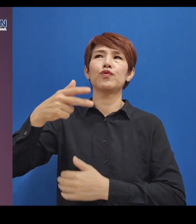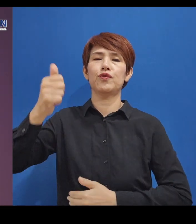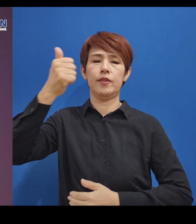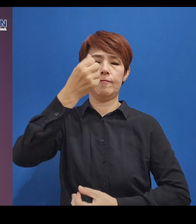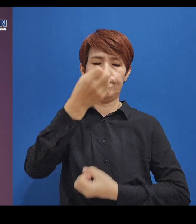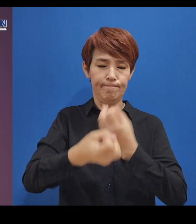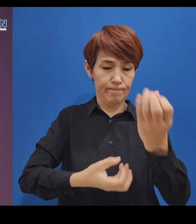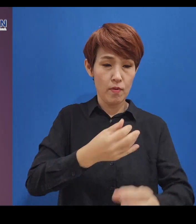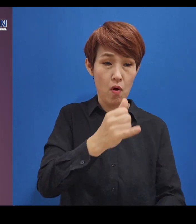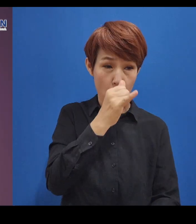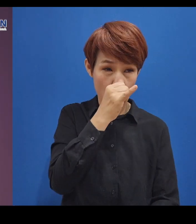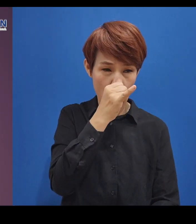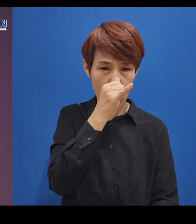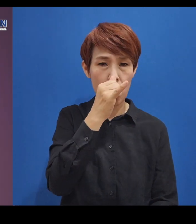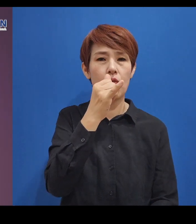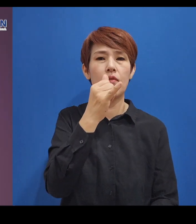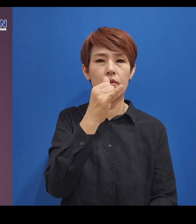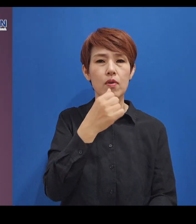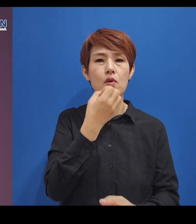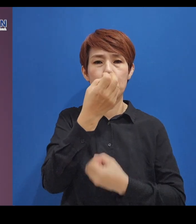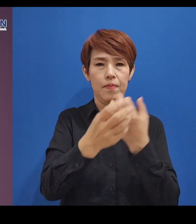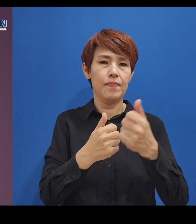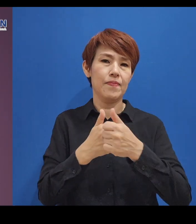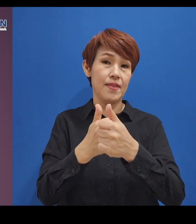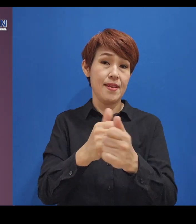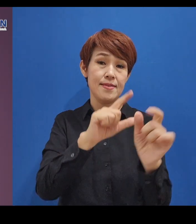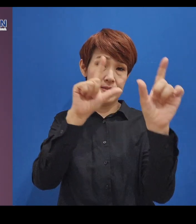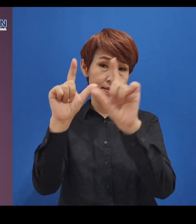따라 살아가게 될 겁니다.